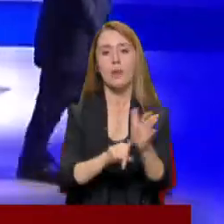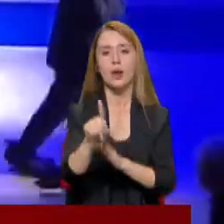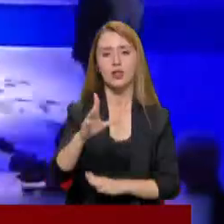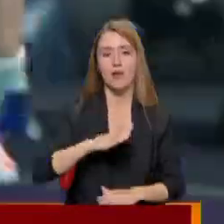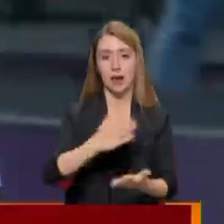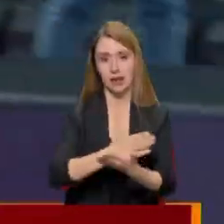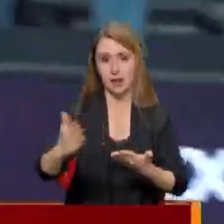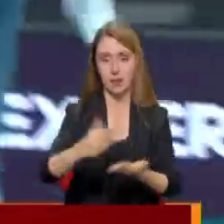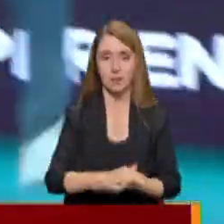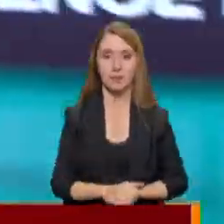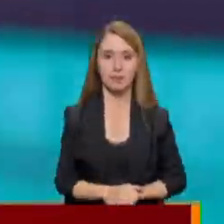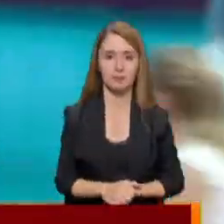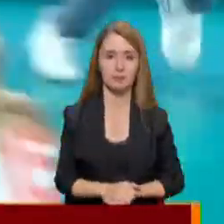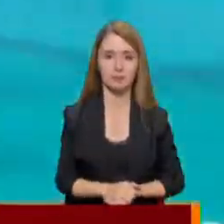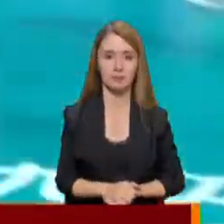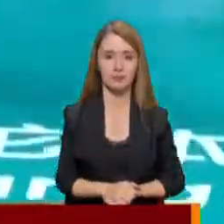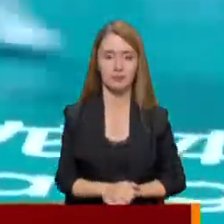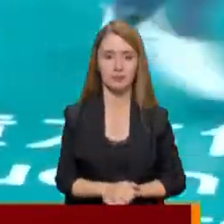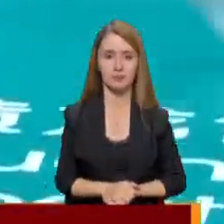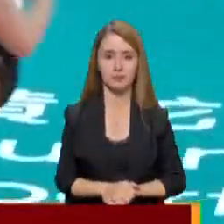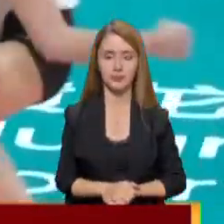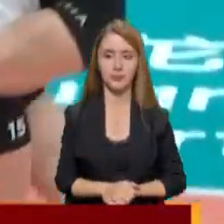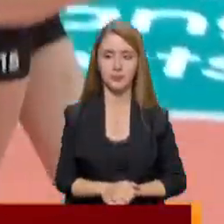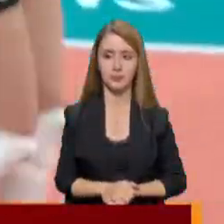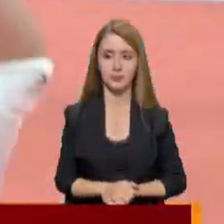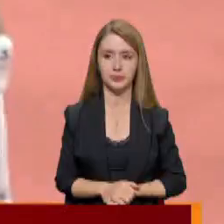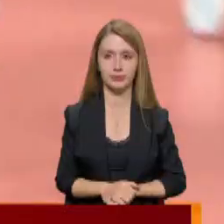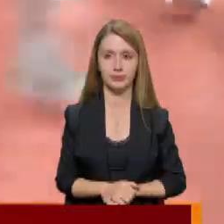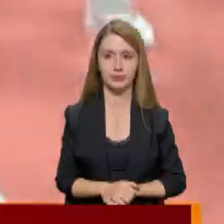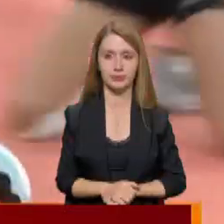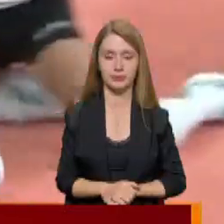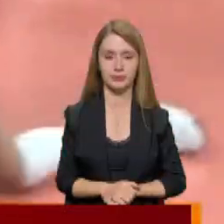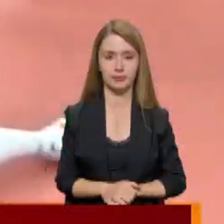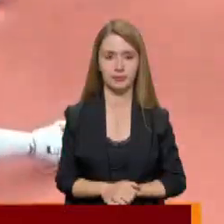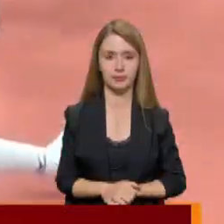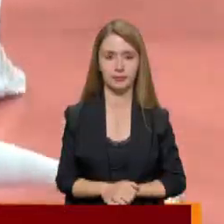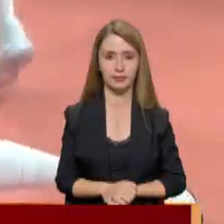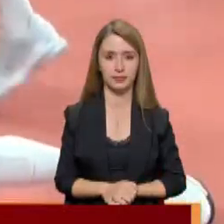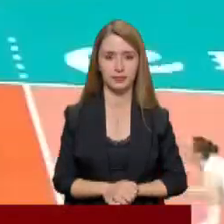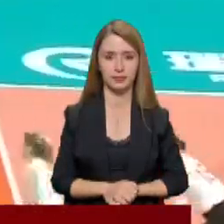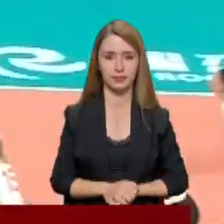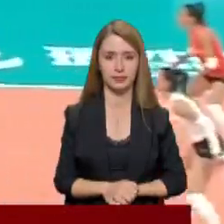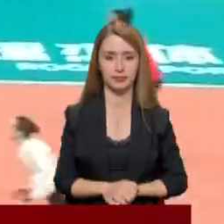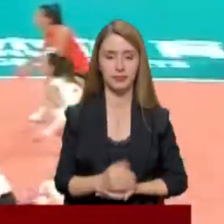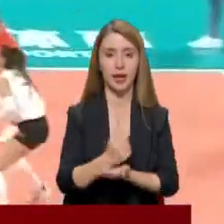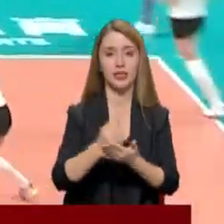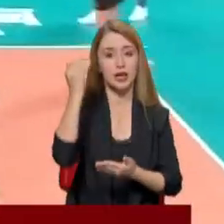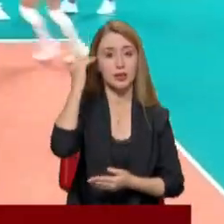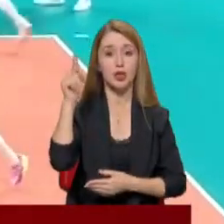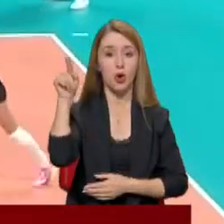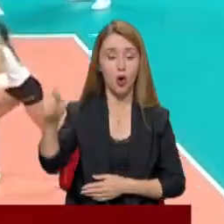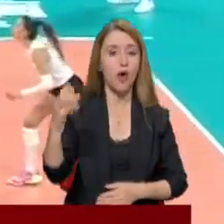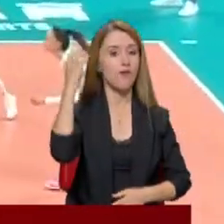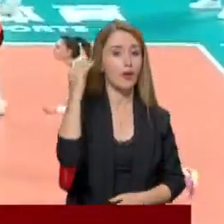bununla kalmadı. Türk finalinde kazanan 3-2'lik skorla Eczacıbaşı Dynavit oldu. Eczacıbaşı Dynavit